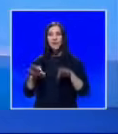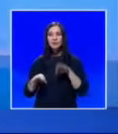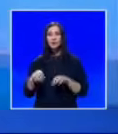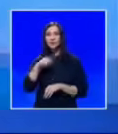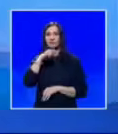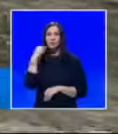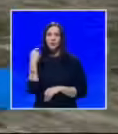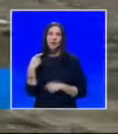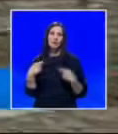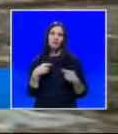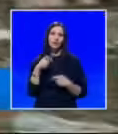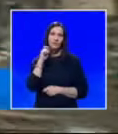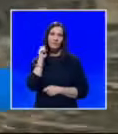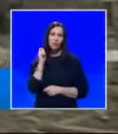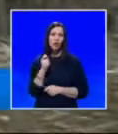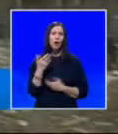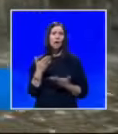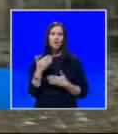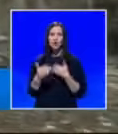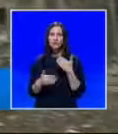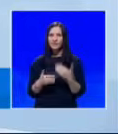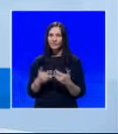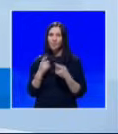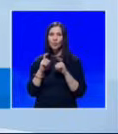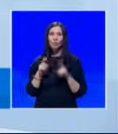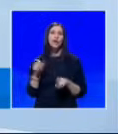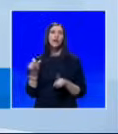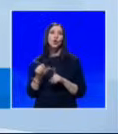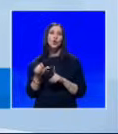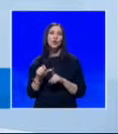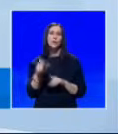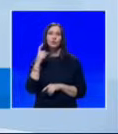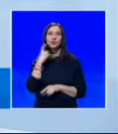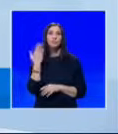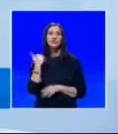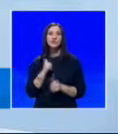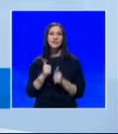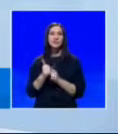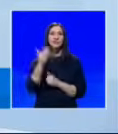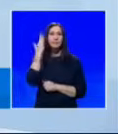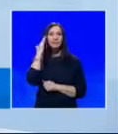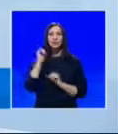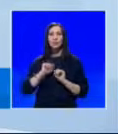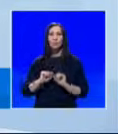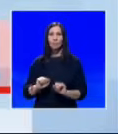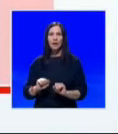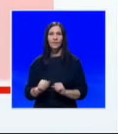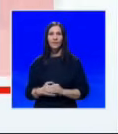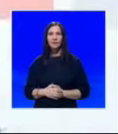Изборите в Русия и войната в Украйна. Какво следва? Коментар на Йордан Божилов, бивш заместник министър на отбраната.